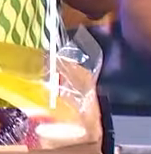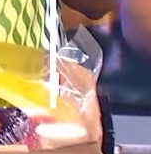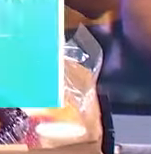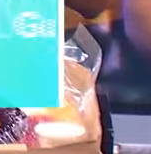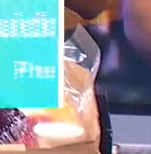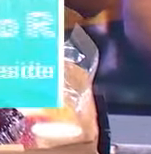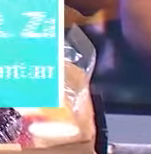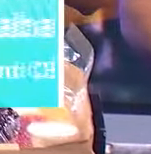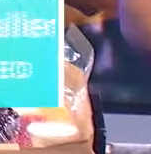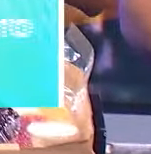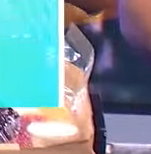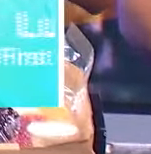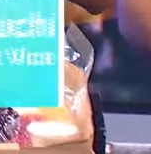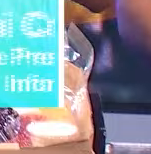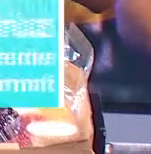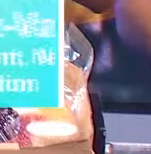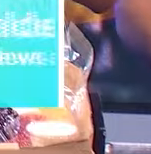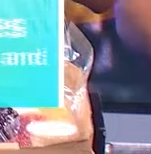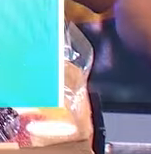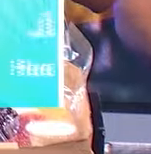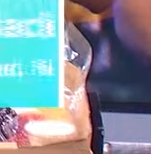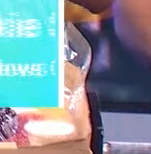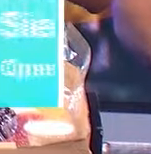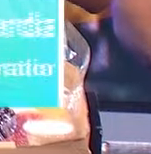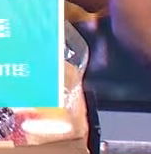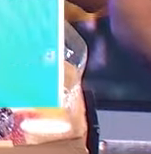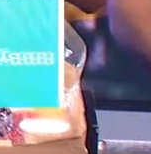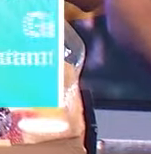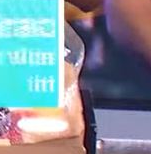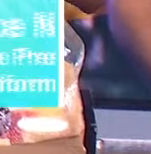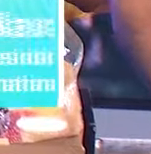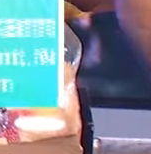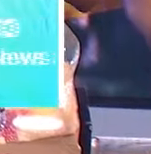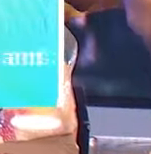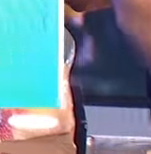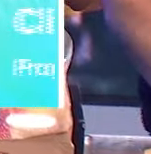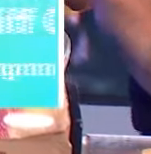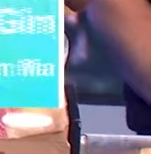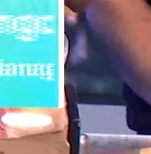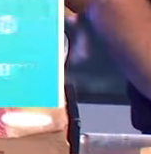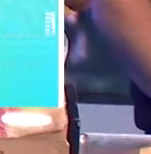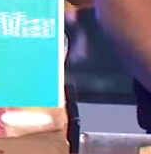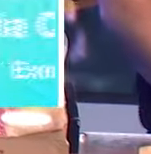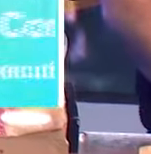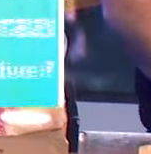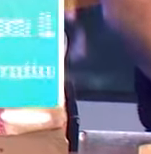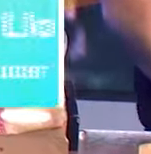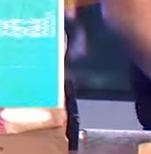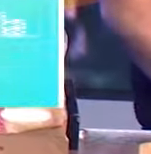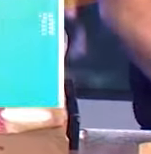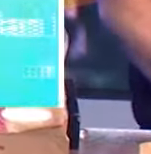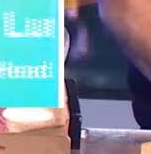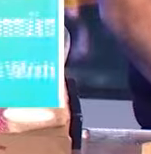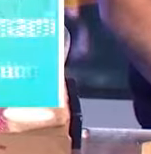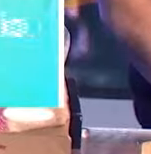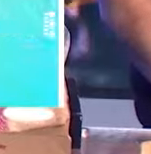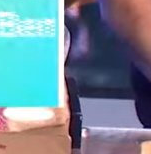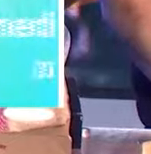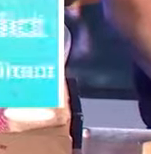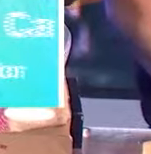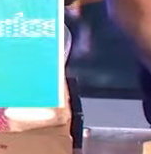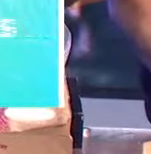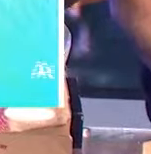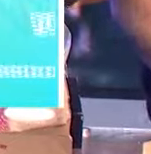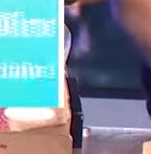namin sa inyong mga tahanan. Sana nag-enjoy kayo sa aming pakulo this morning. Kita-kits pa rin po tayo bukas. Gawing habit na ang pagtutok sa amin